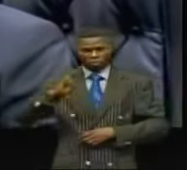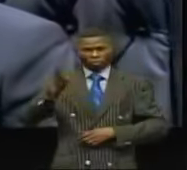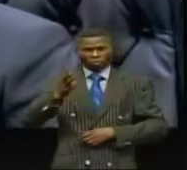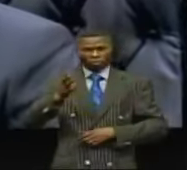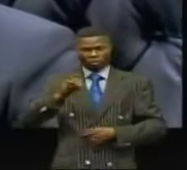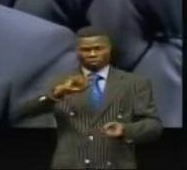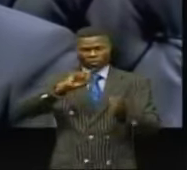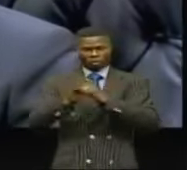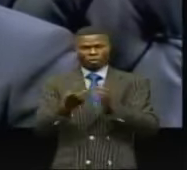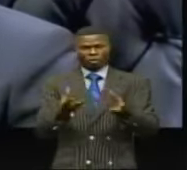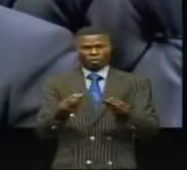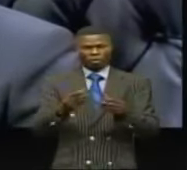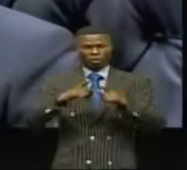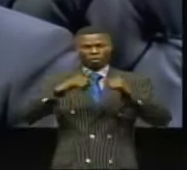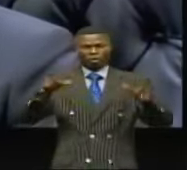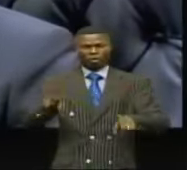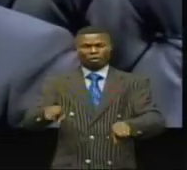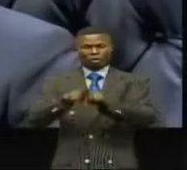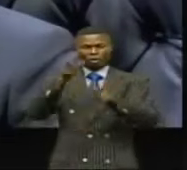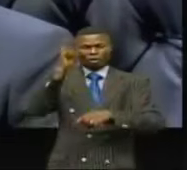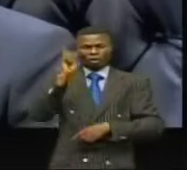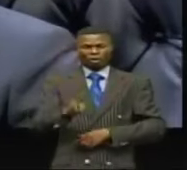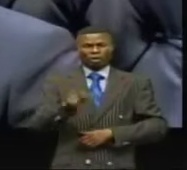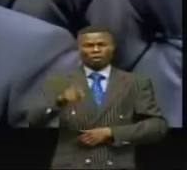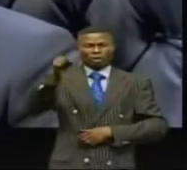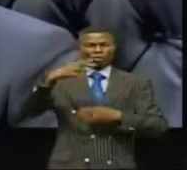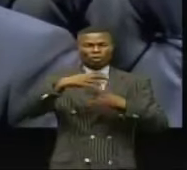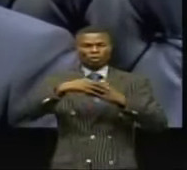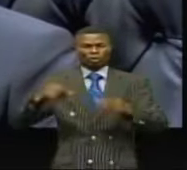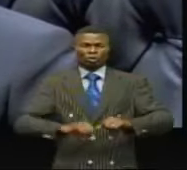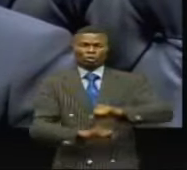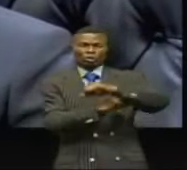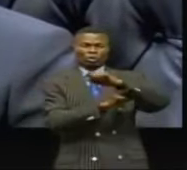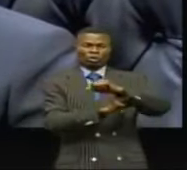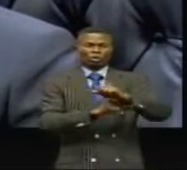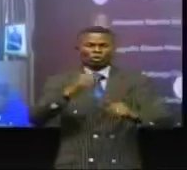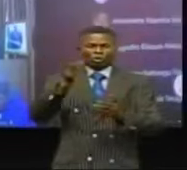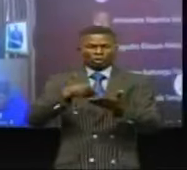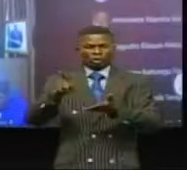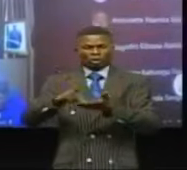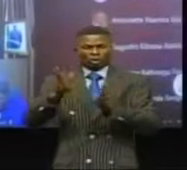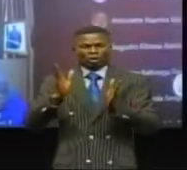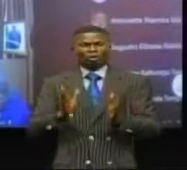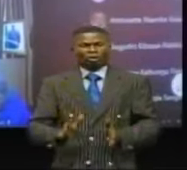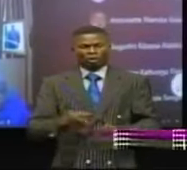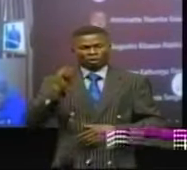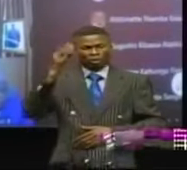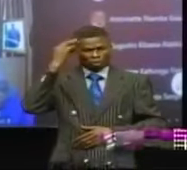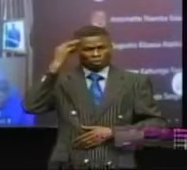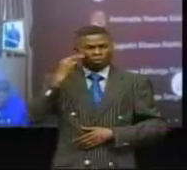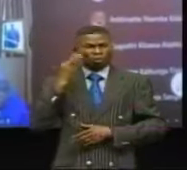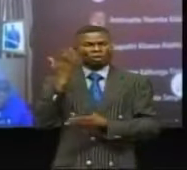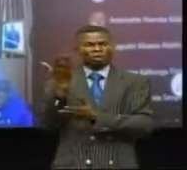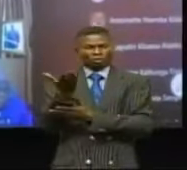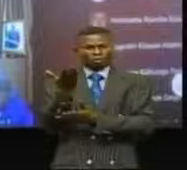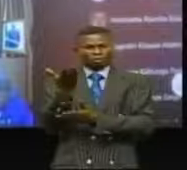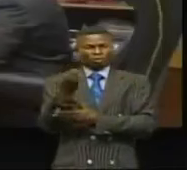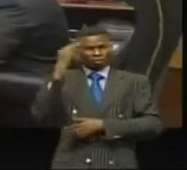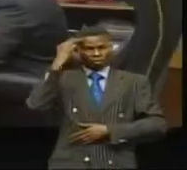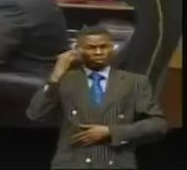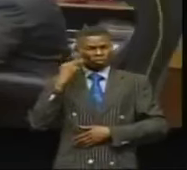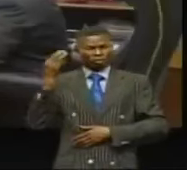facilité élargie de crédit de 200 millions de dollars d'appui à la balance de paiement. Le Premier ministre a demandé au ministre